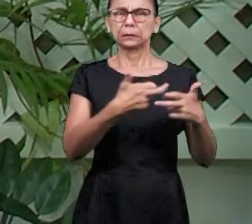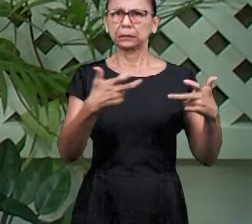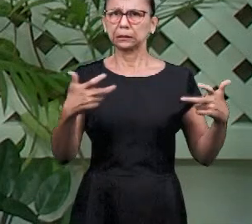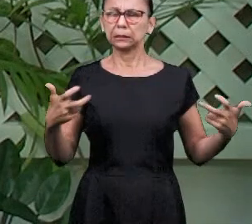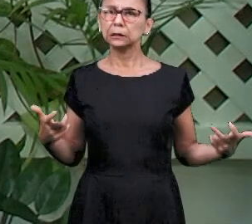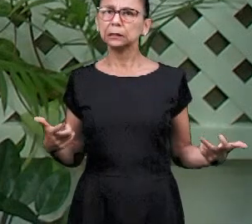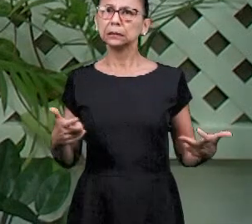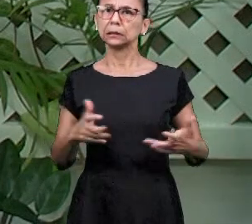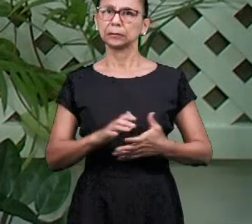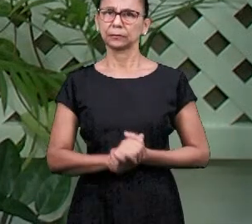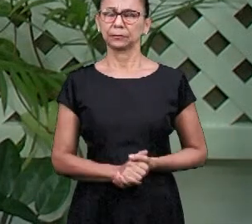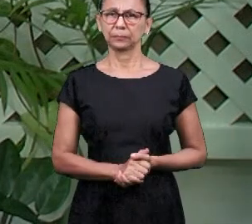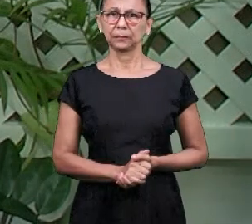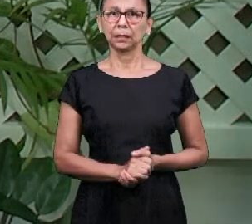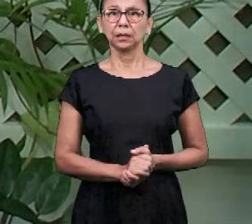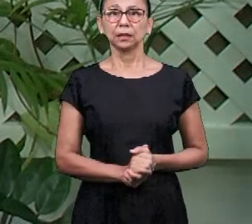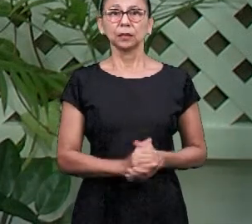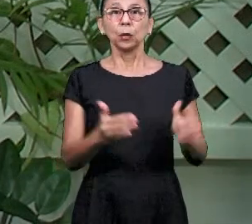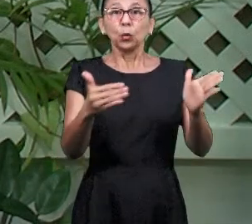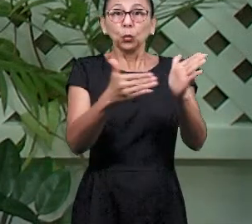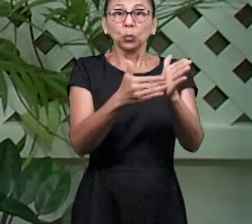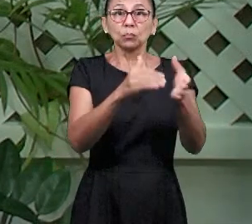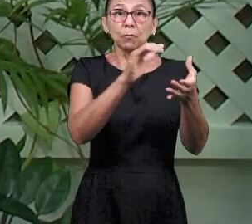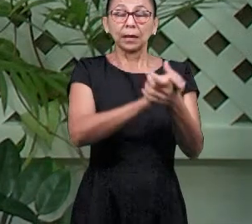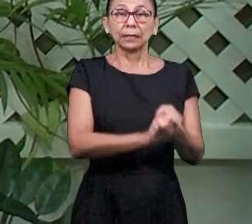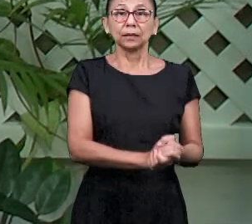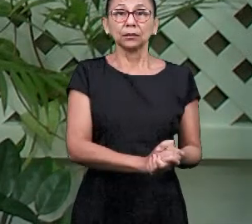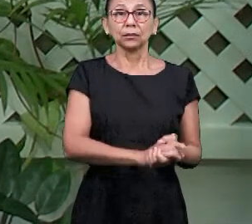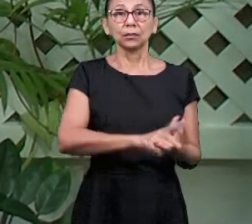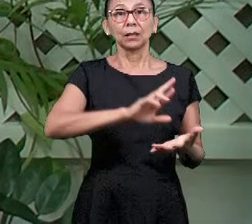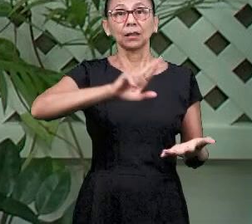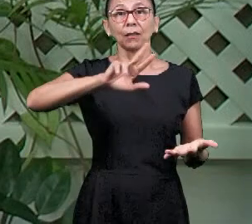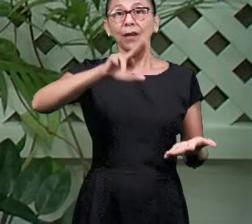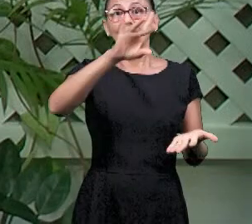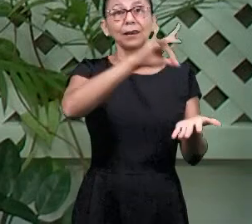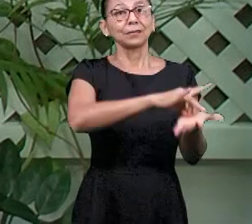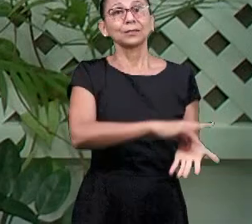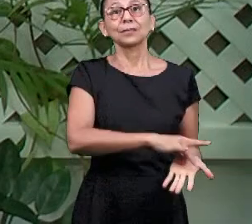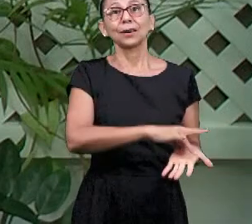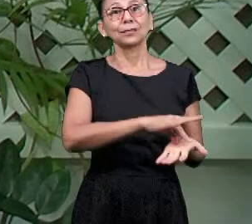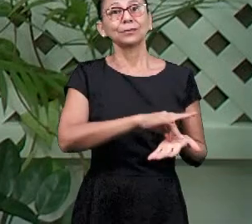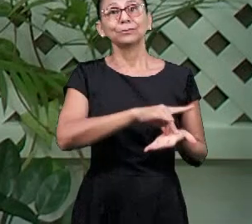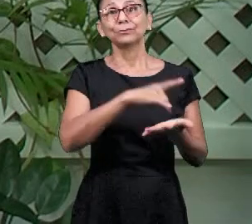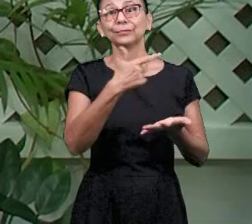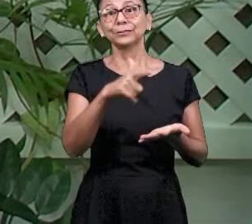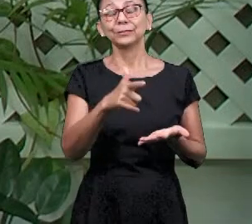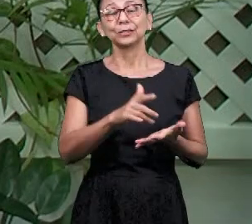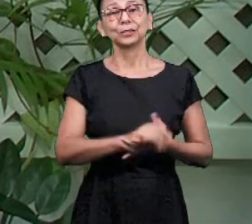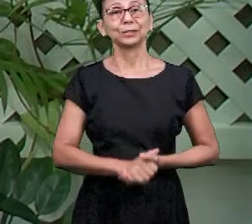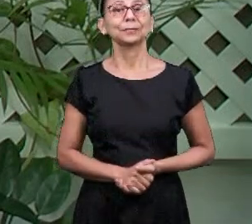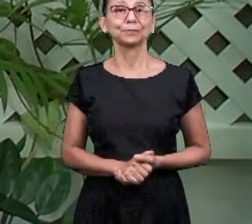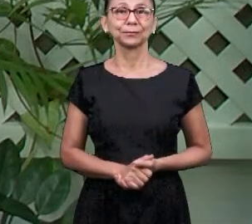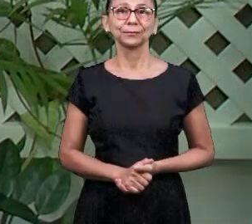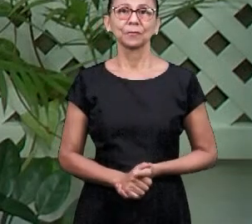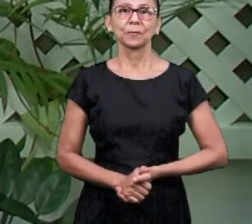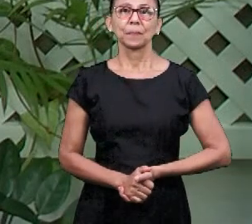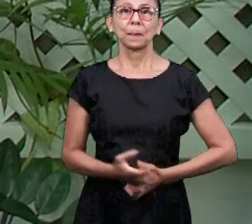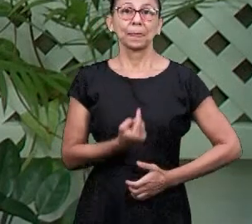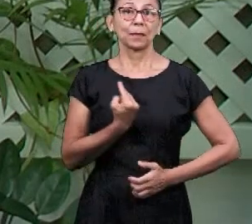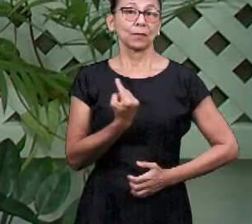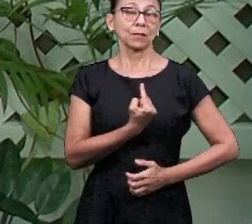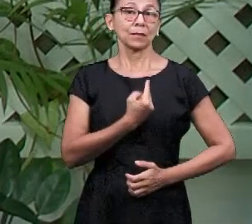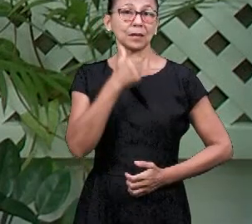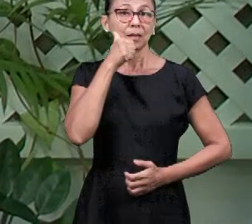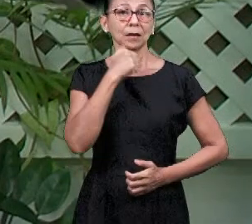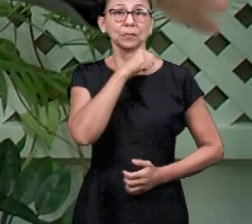Sa préoccupation était de répondre aux besoins de ses maris. Elle venait chercher l'eau parce que c'était son métier, sa